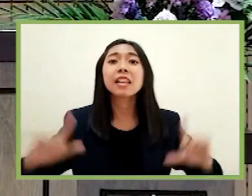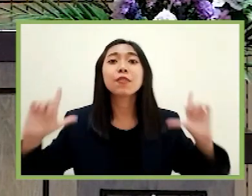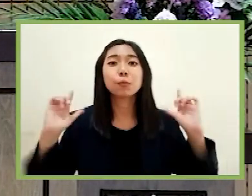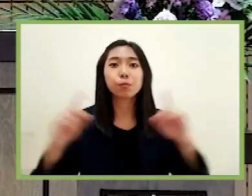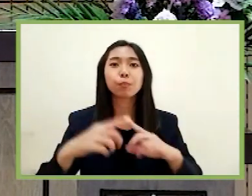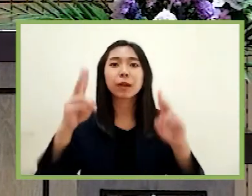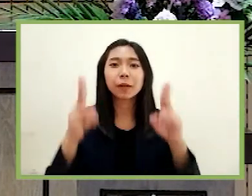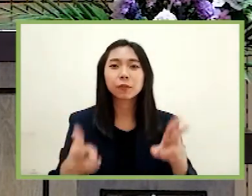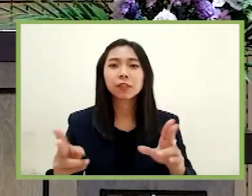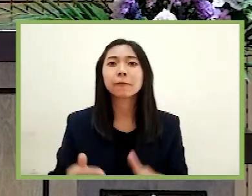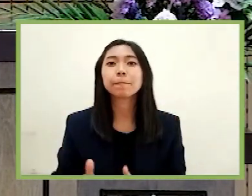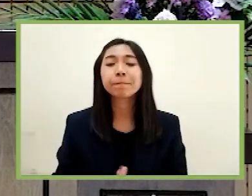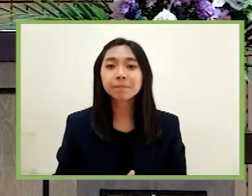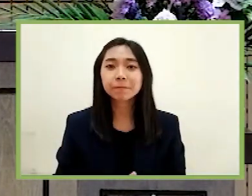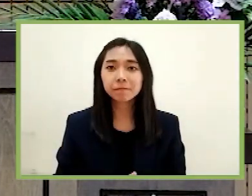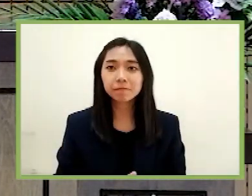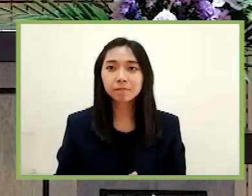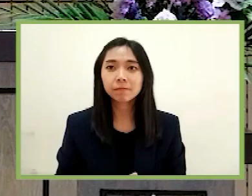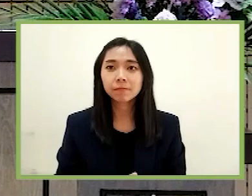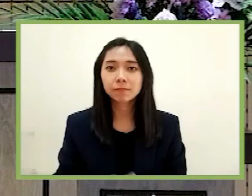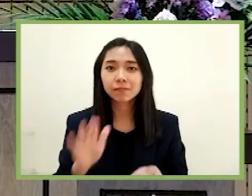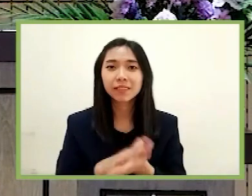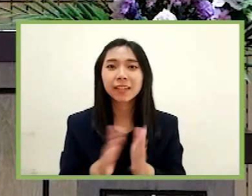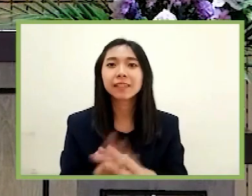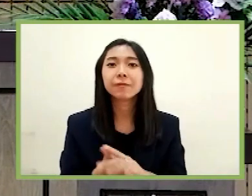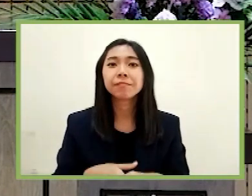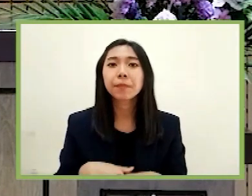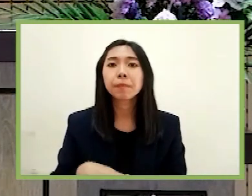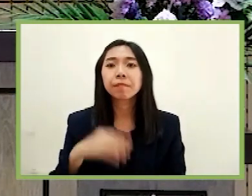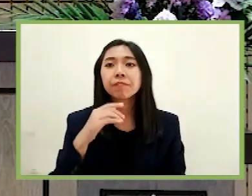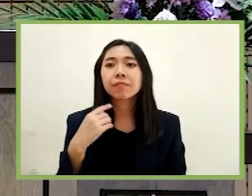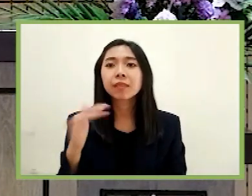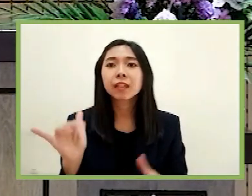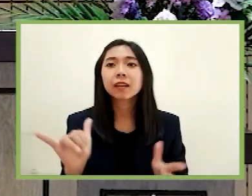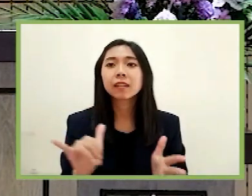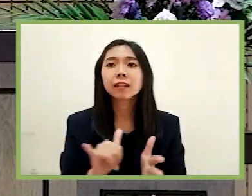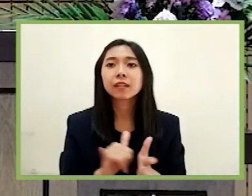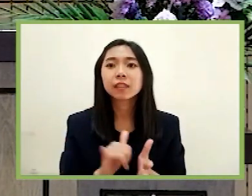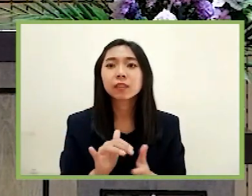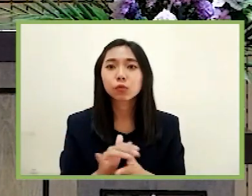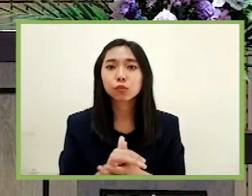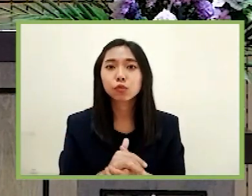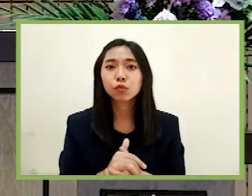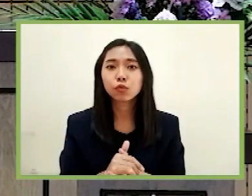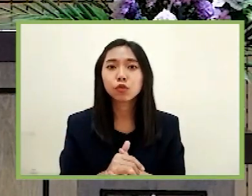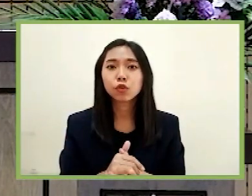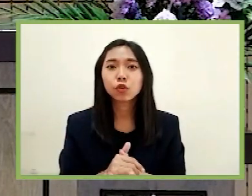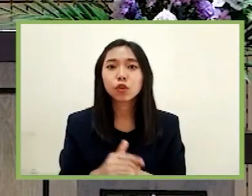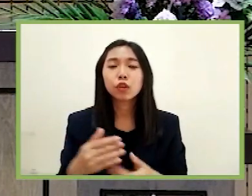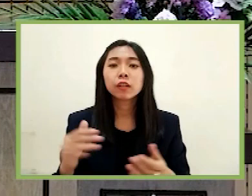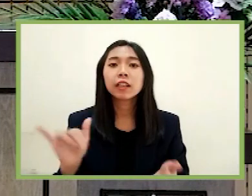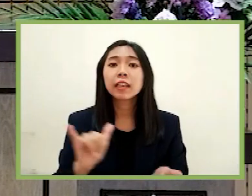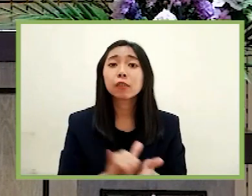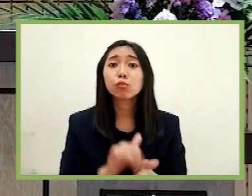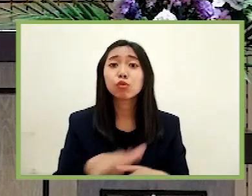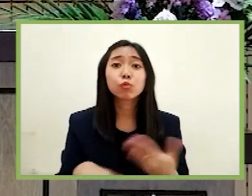manusia seharusnya saudara itu sudah membuat mereka yakin dan